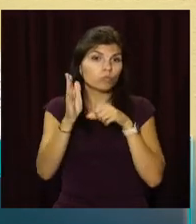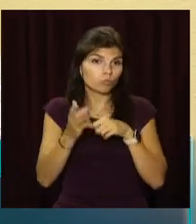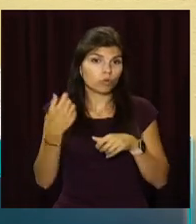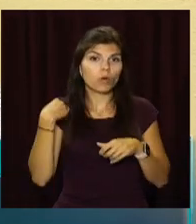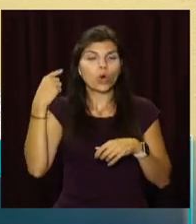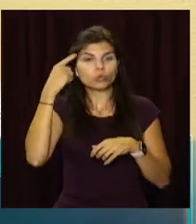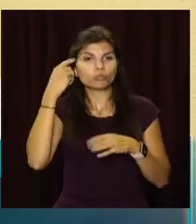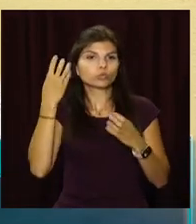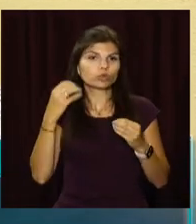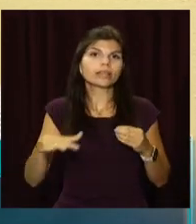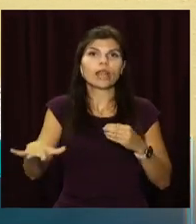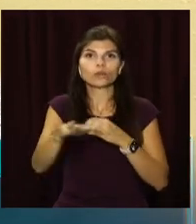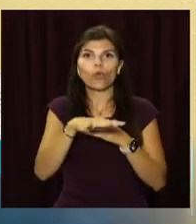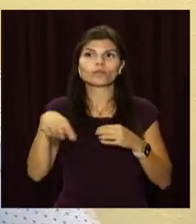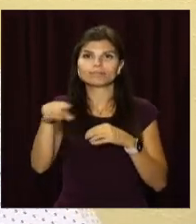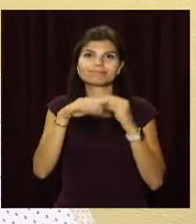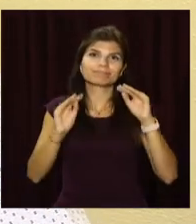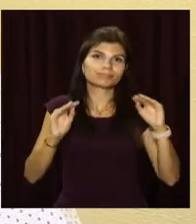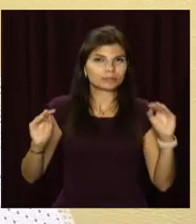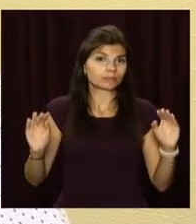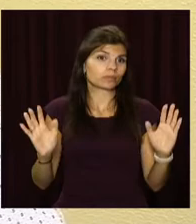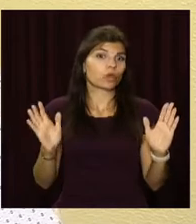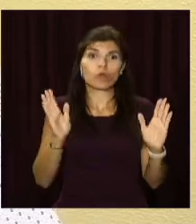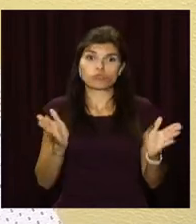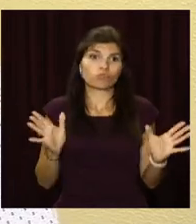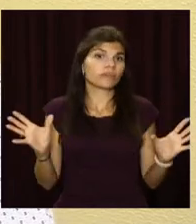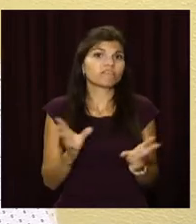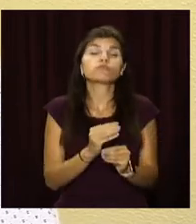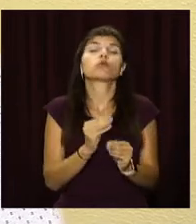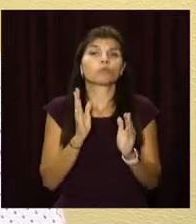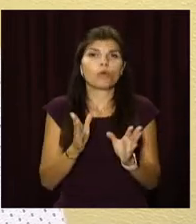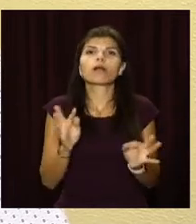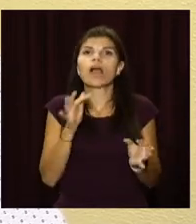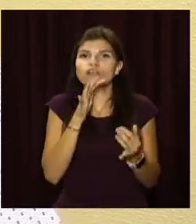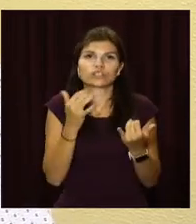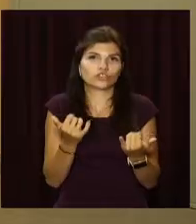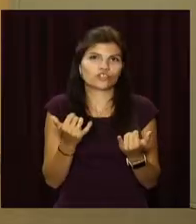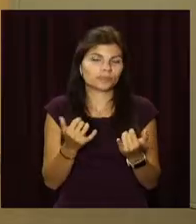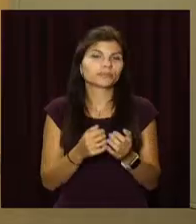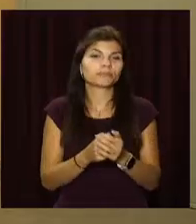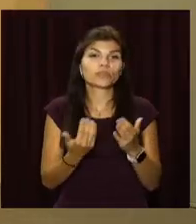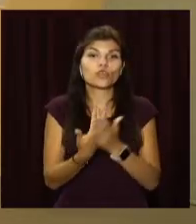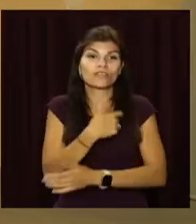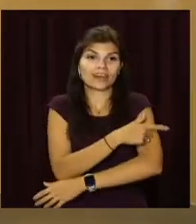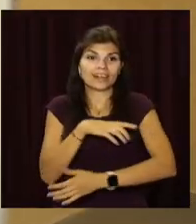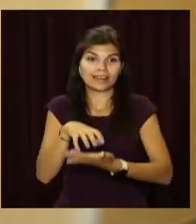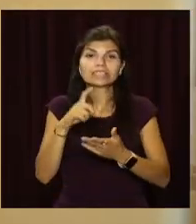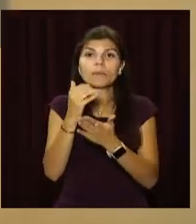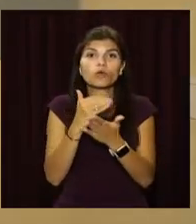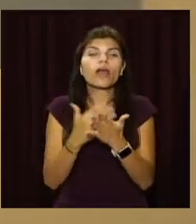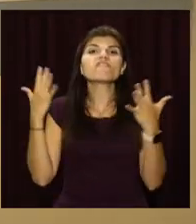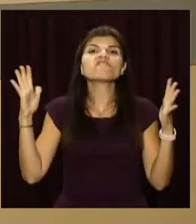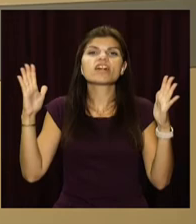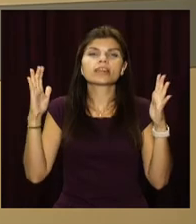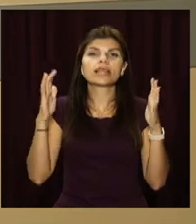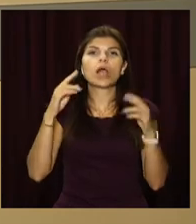що ми облагородимо територію, буде... Все буде по сучасним нормам. Нову амбулаторію побудували за